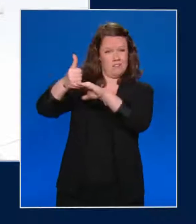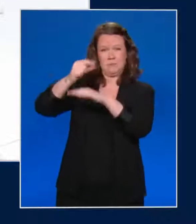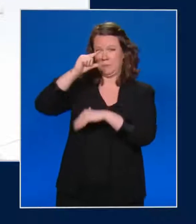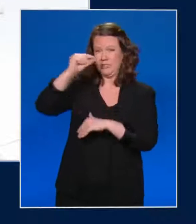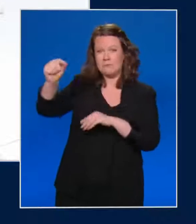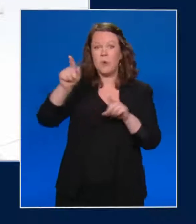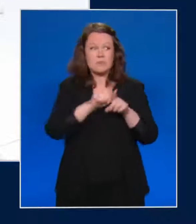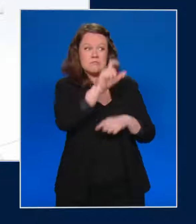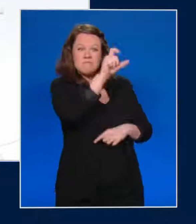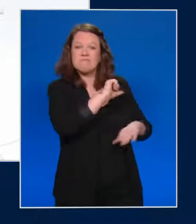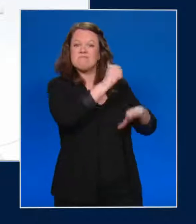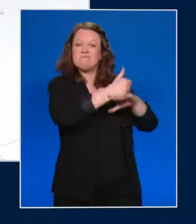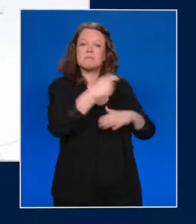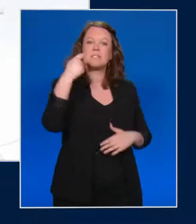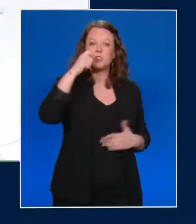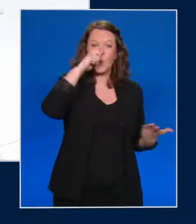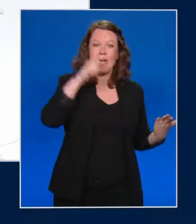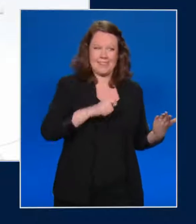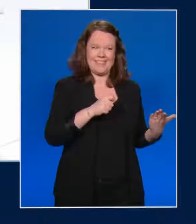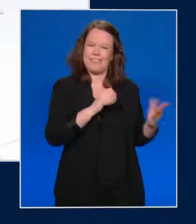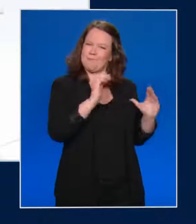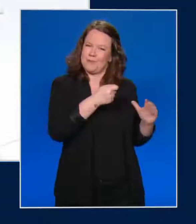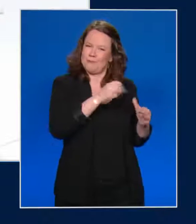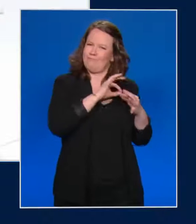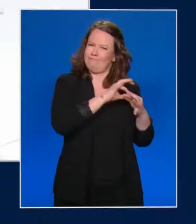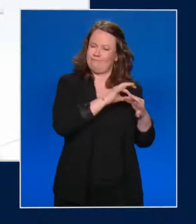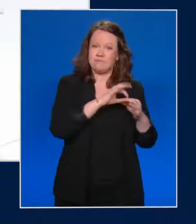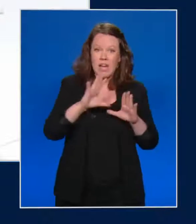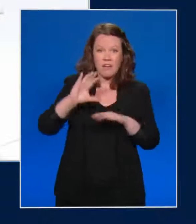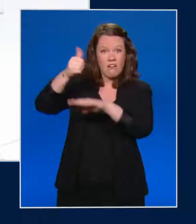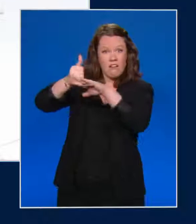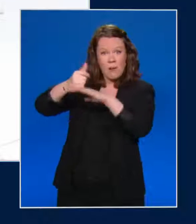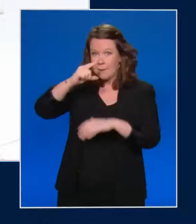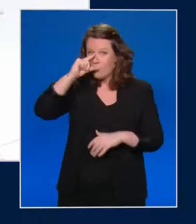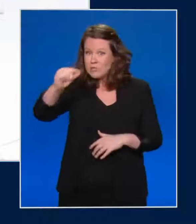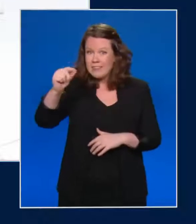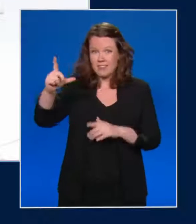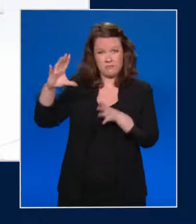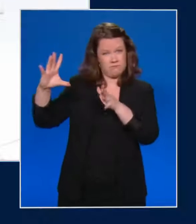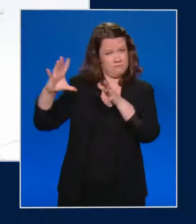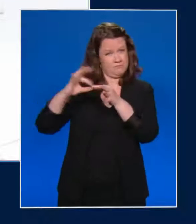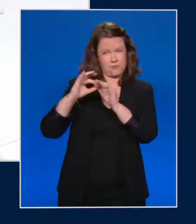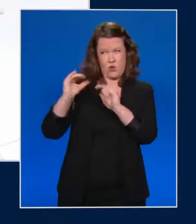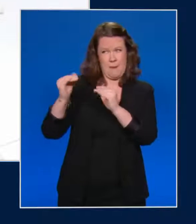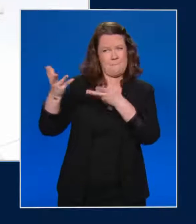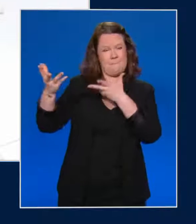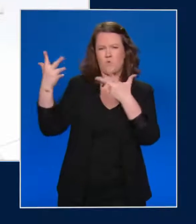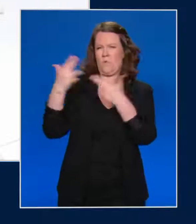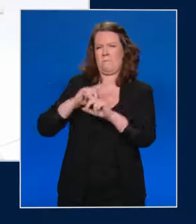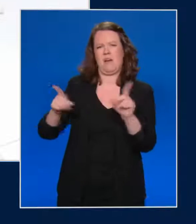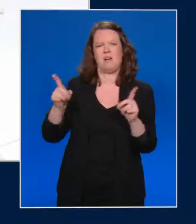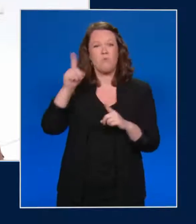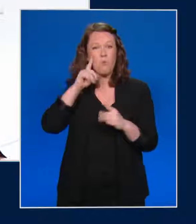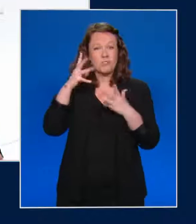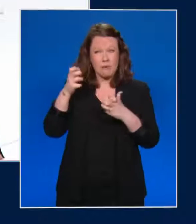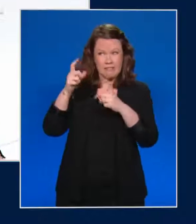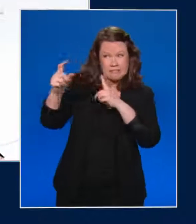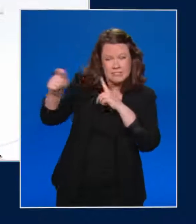j'ai aussi choisi de rester en contact et resterai en contact autant que je le peux et autant que c'est nécessaire